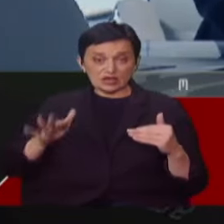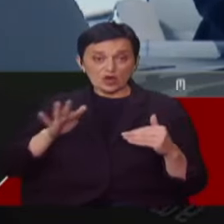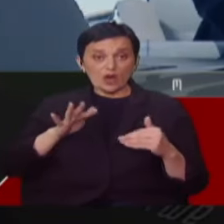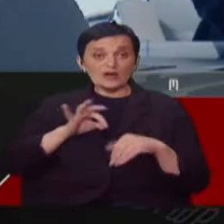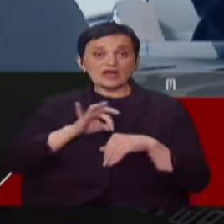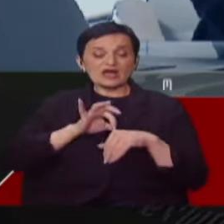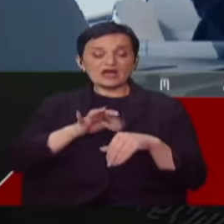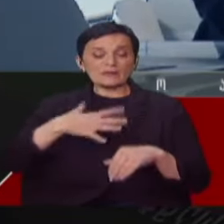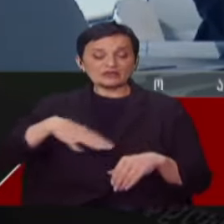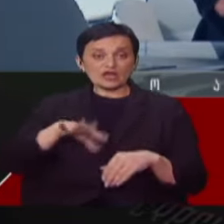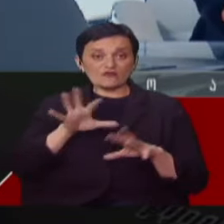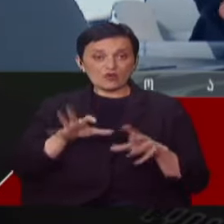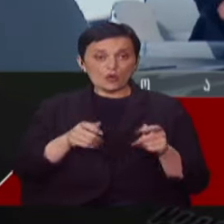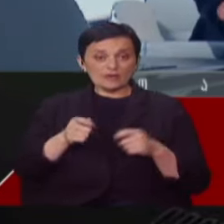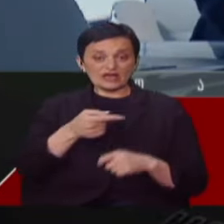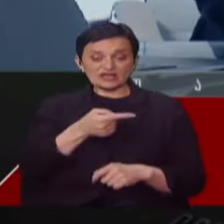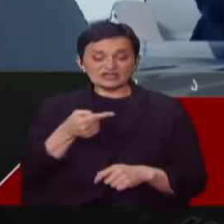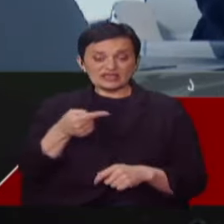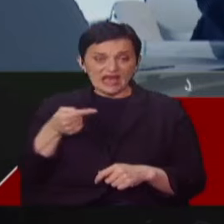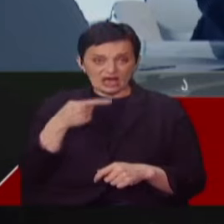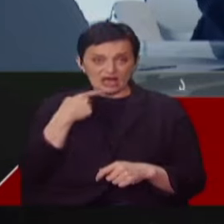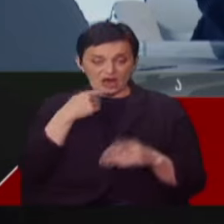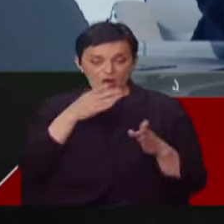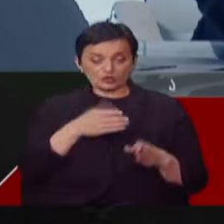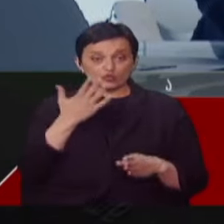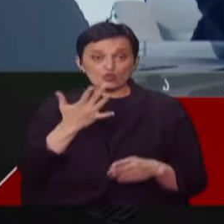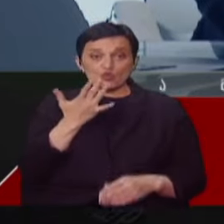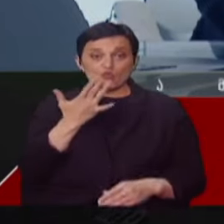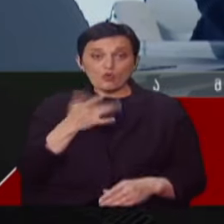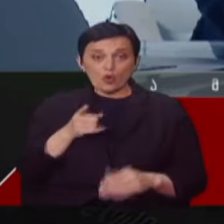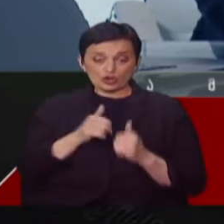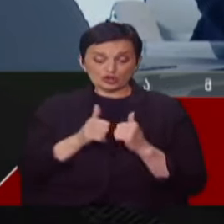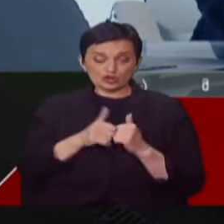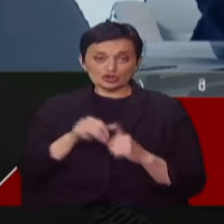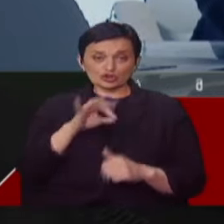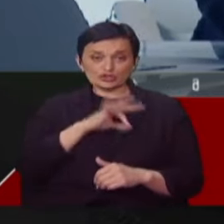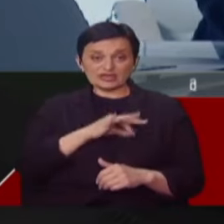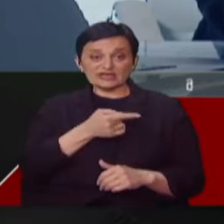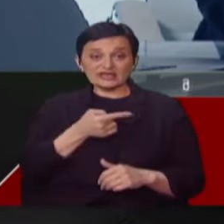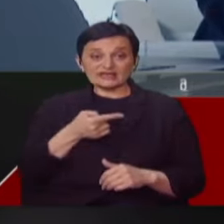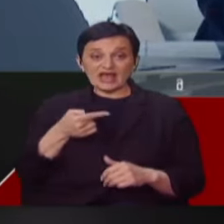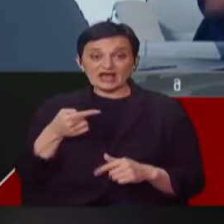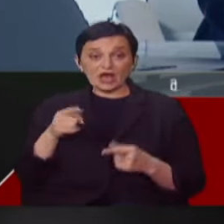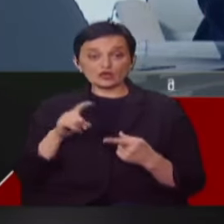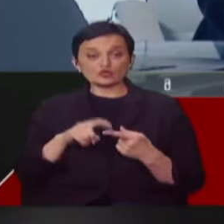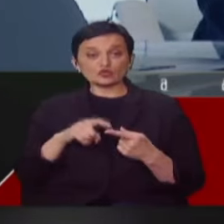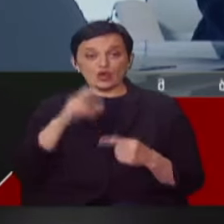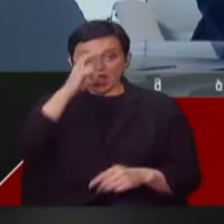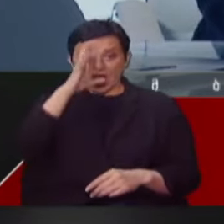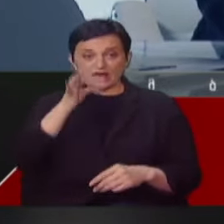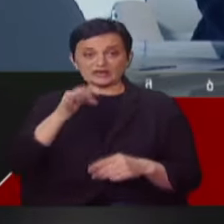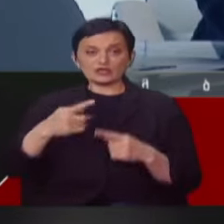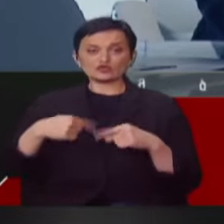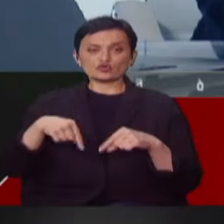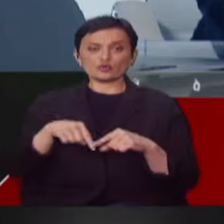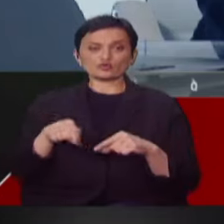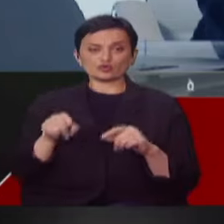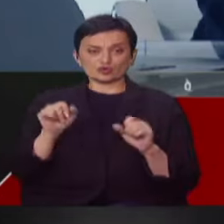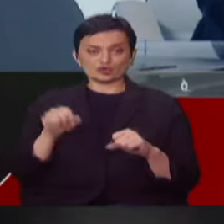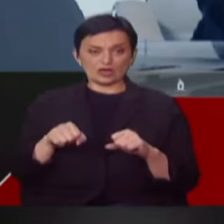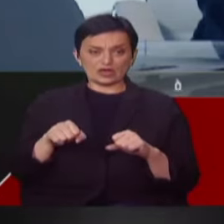გამტარი უწოდა საქართველოს პრეზიდენტს ნეგატიურ კონტექსტში. თუ პოლიტიკოსები ამას ხშირად გამოიყენებენ ნეგატიურ კონტექსტში, იმ არასამთავრობო ორგანიზაციებზე